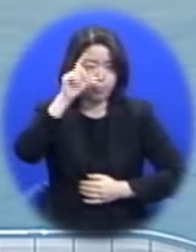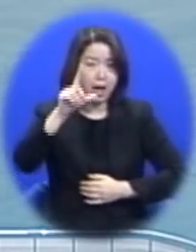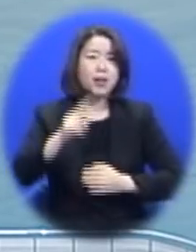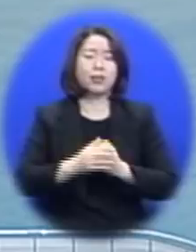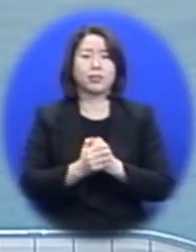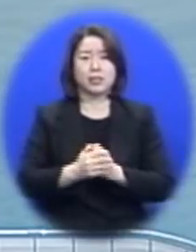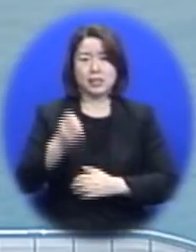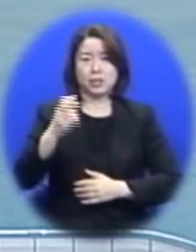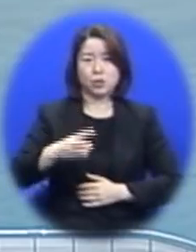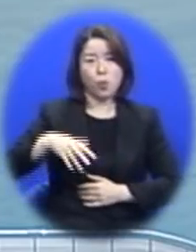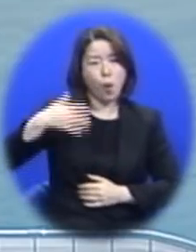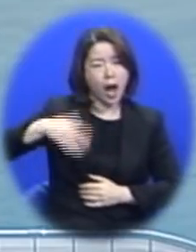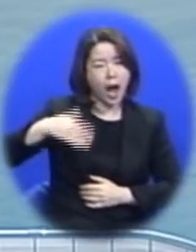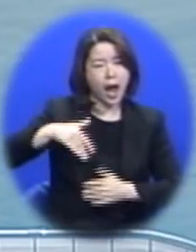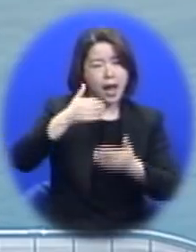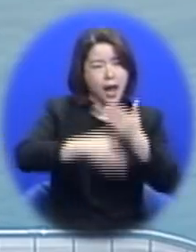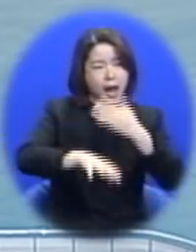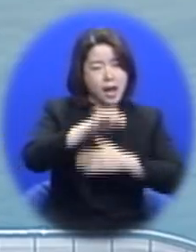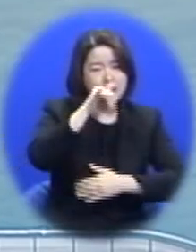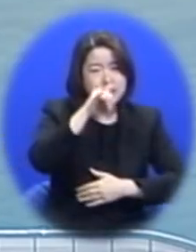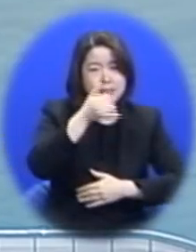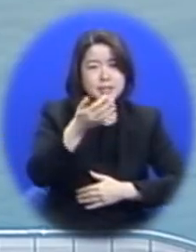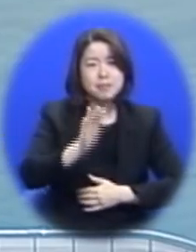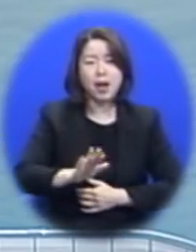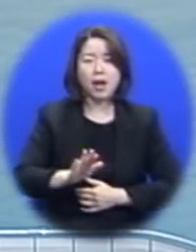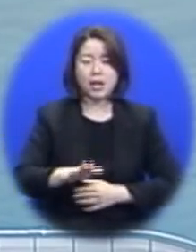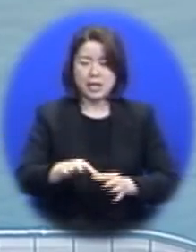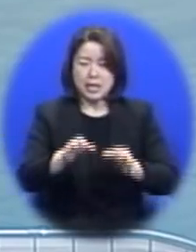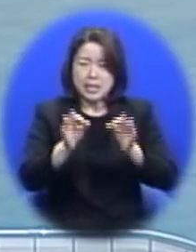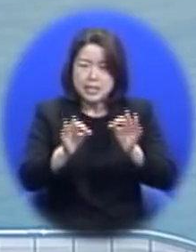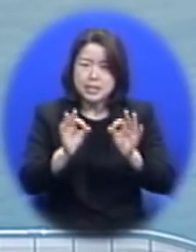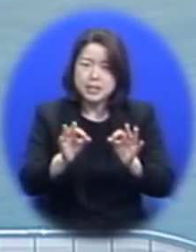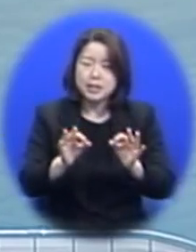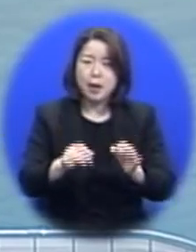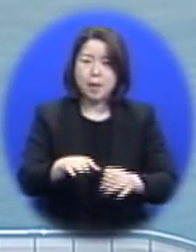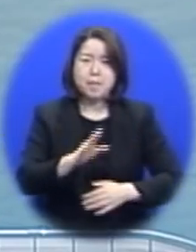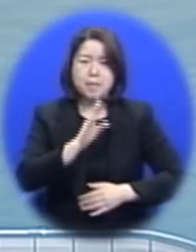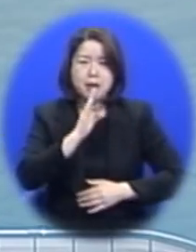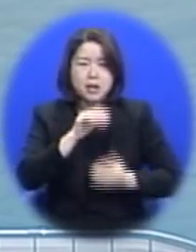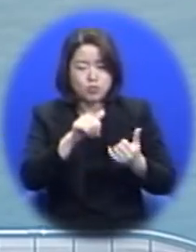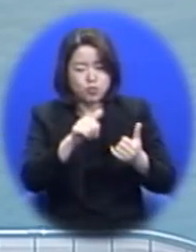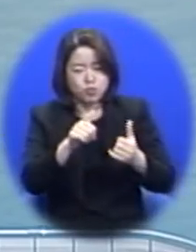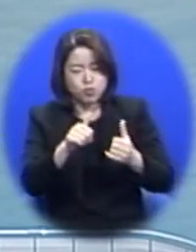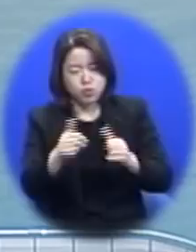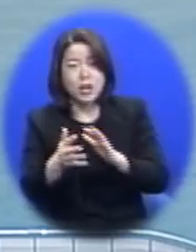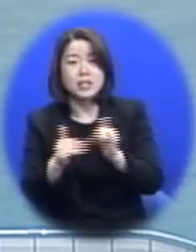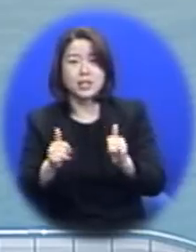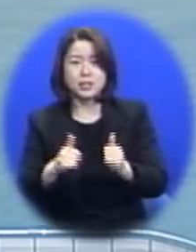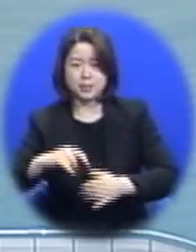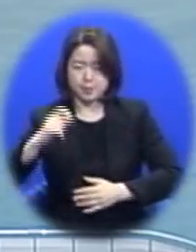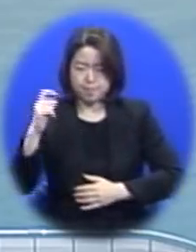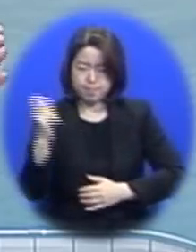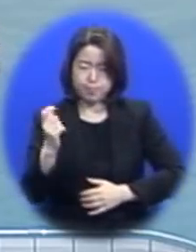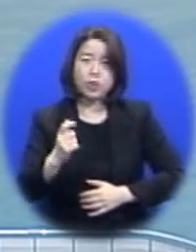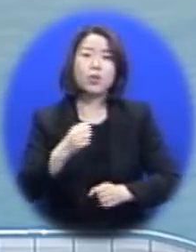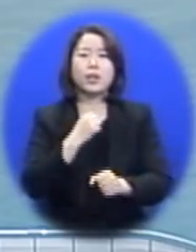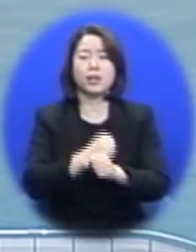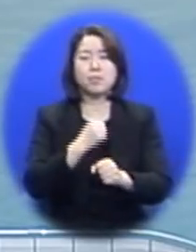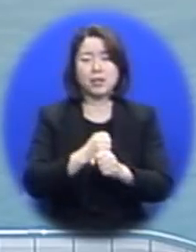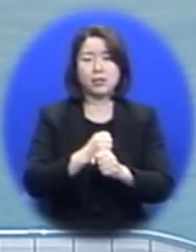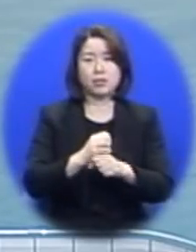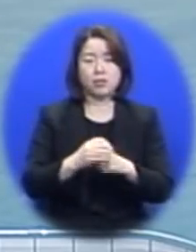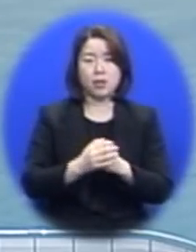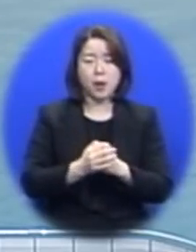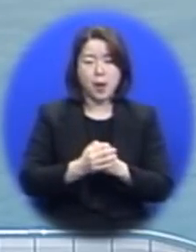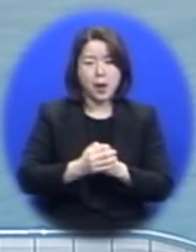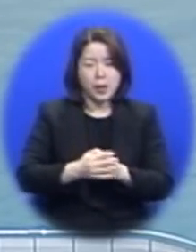그리고 아직 남아있지만 막 죽어가는 자들을 굳건하게 하여라. 막 죽어가는 자들이라는 표현을